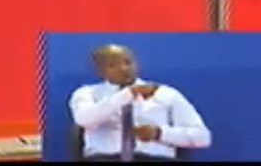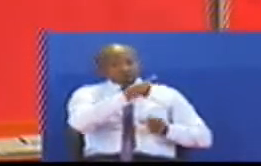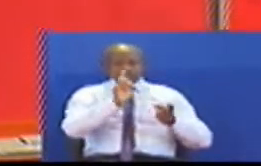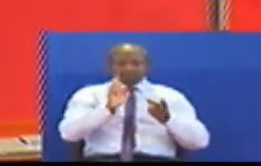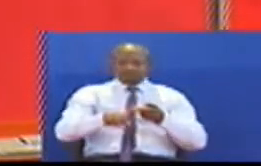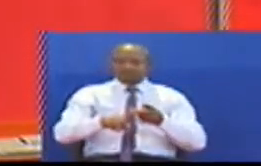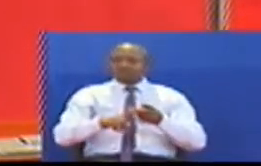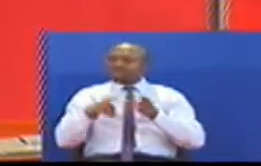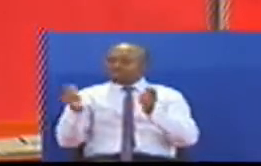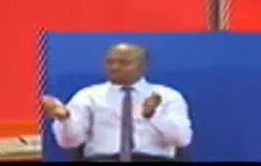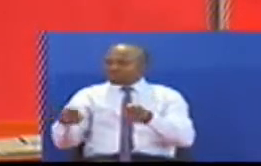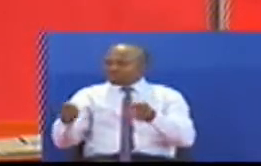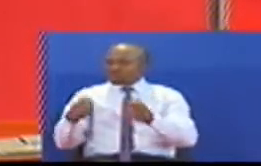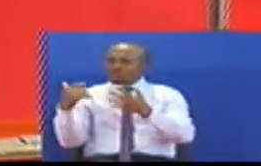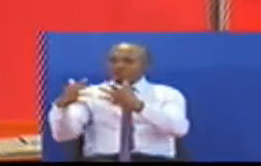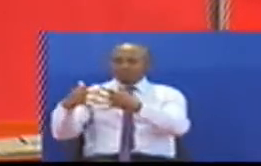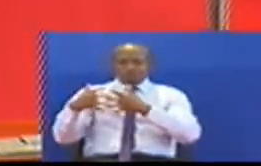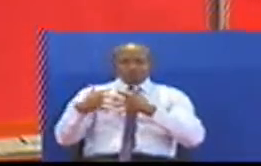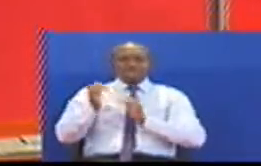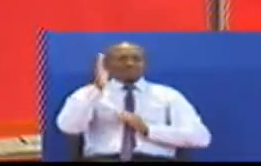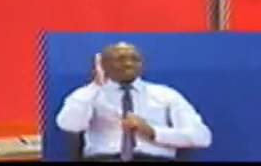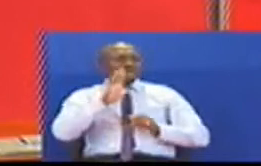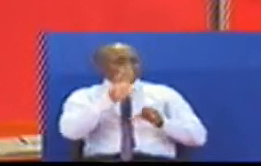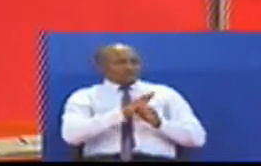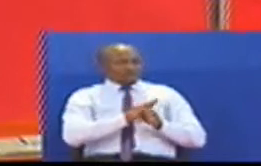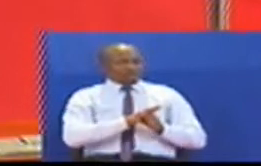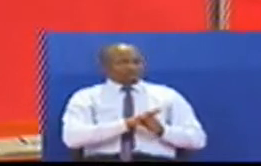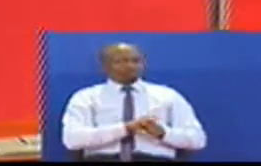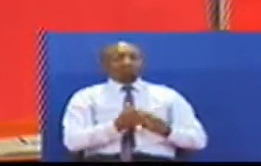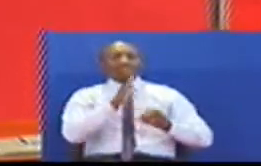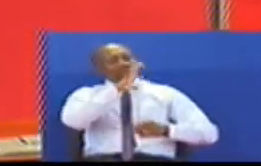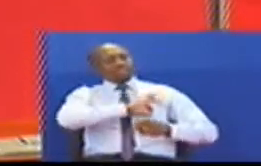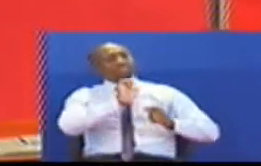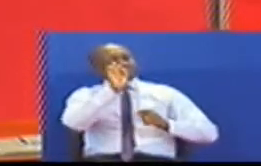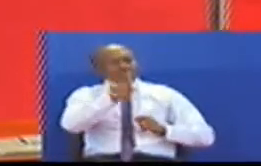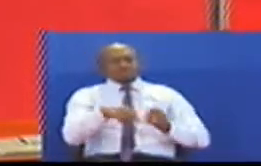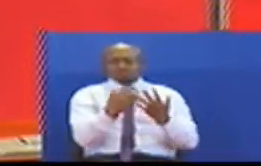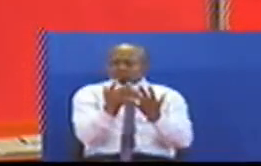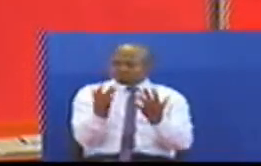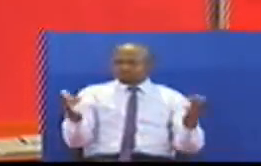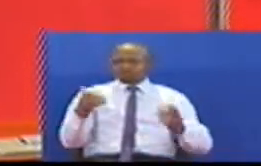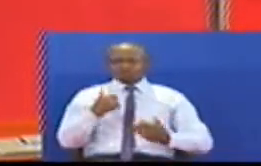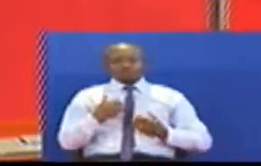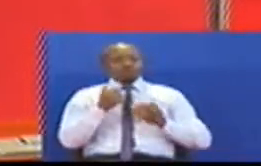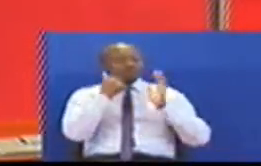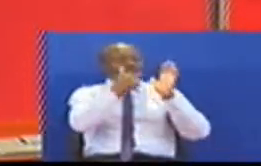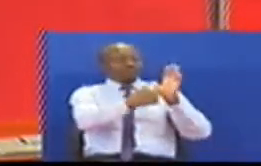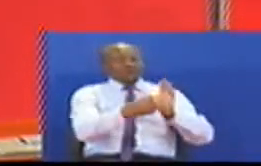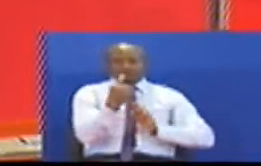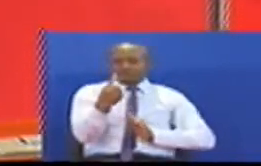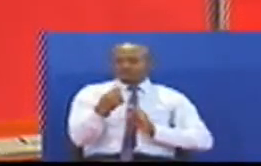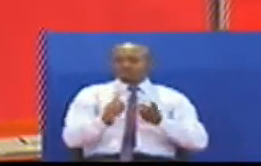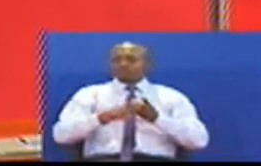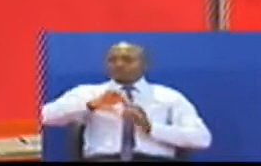kwenye mifugo pamoja na uvuvi, vijana wengi sana wanaweza wakapata ajira. Sasa mimi nichukue tu mfano kwa